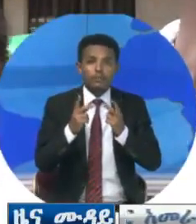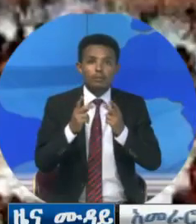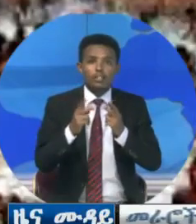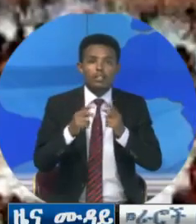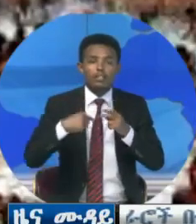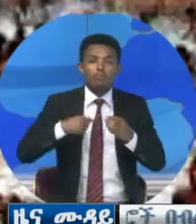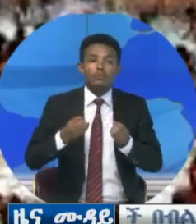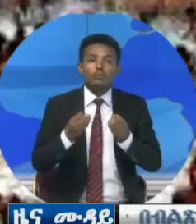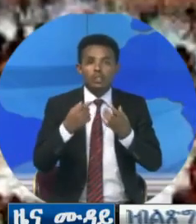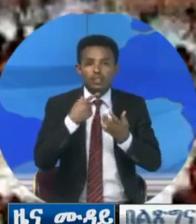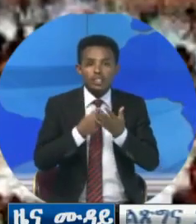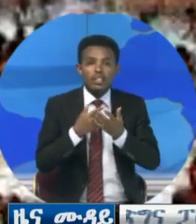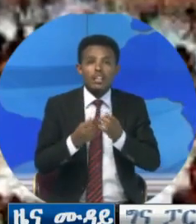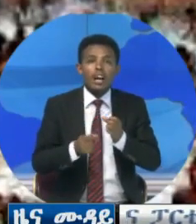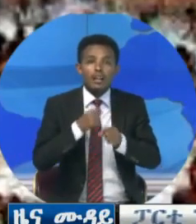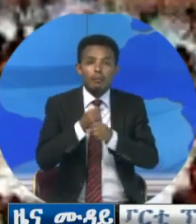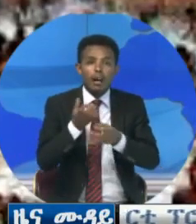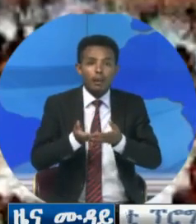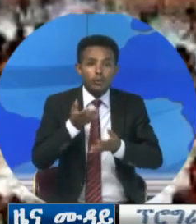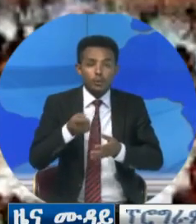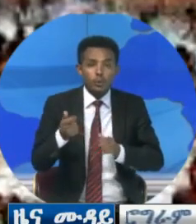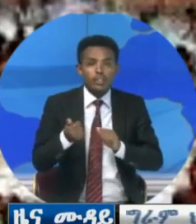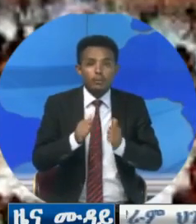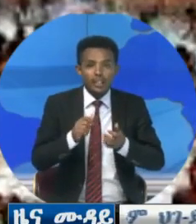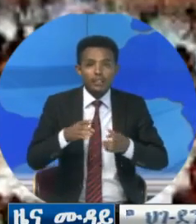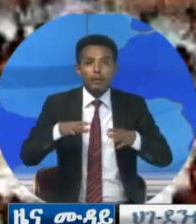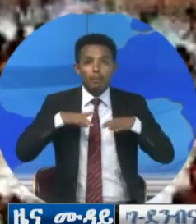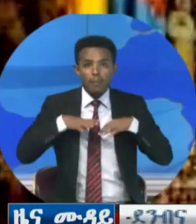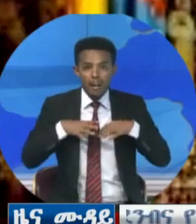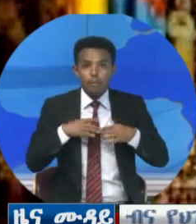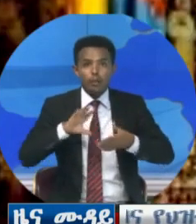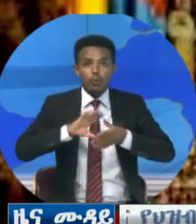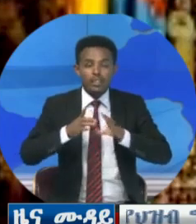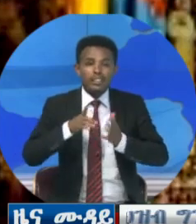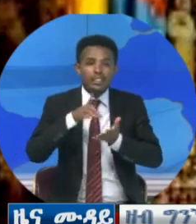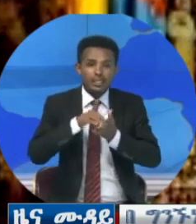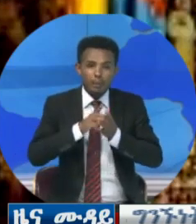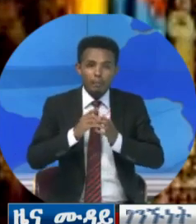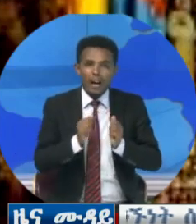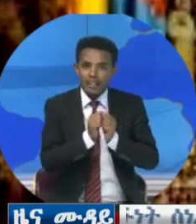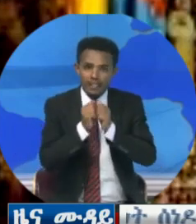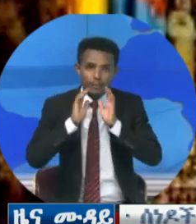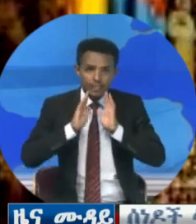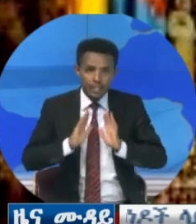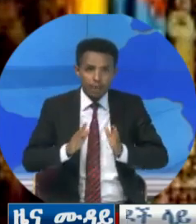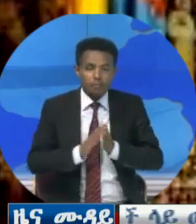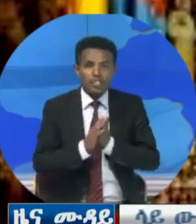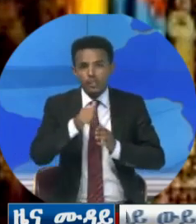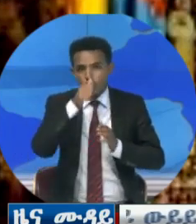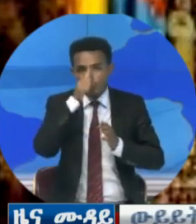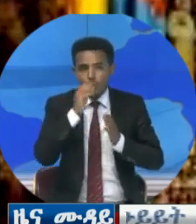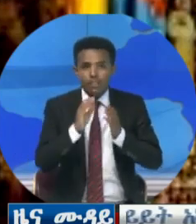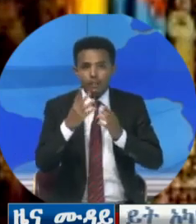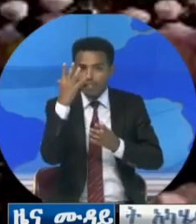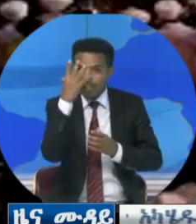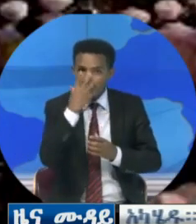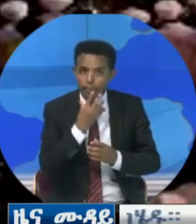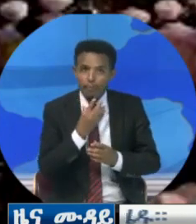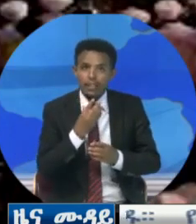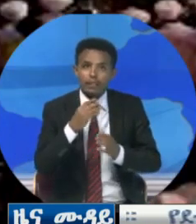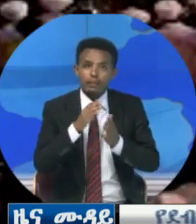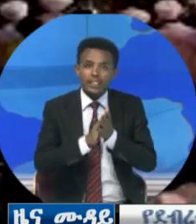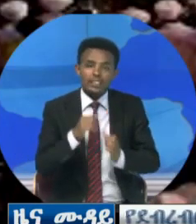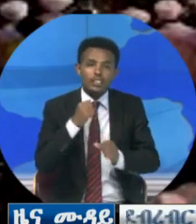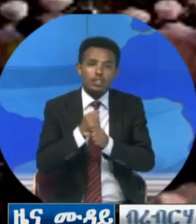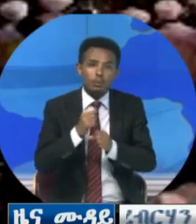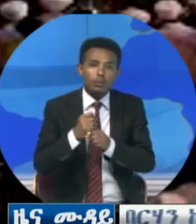ብዙ ነገር ነው። ይህን የዓለም ሀብት የሆነውን የጥምቀት በዓል በጎንደር ከተማ በአንድነትና በሰላም ለማክበር ኢትዮጵያዊነትን ለማድመቅ እየሰሩ መሆናቸውንም የጎንደር